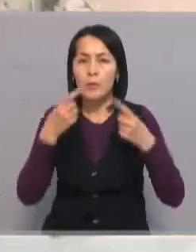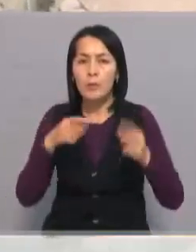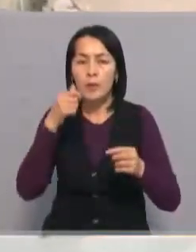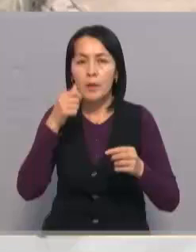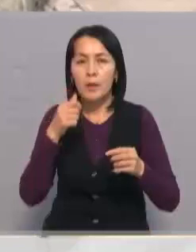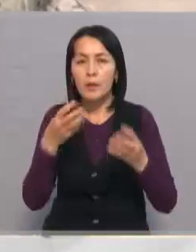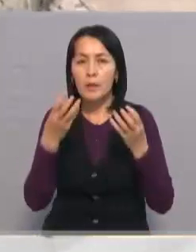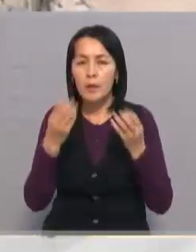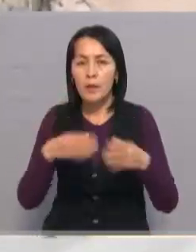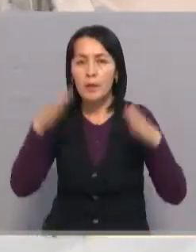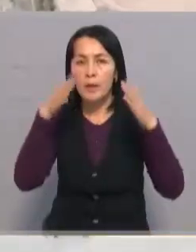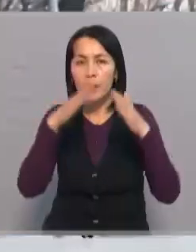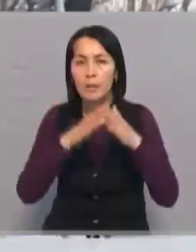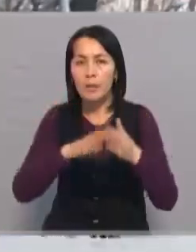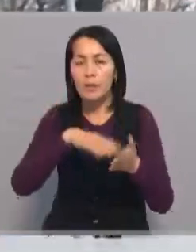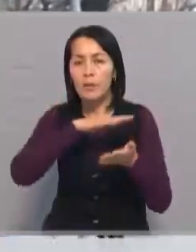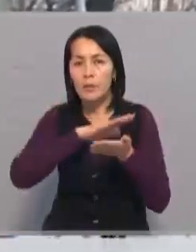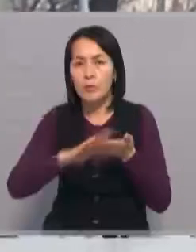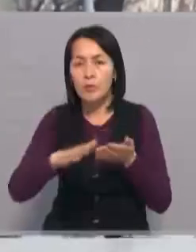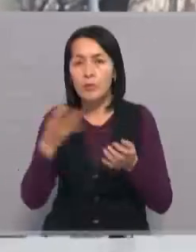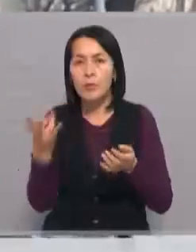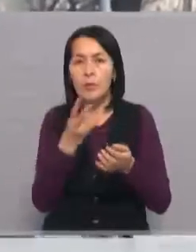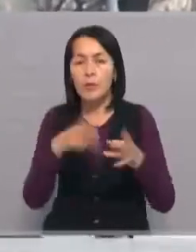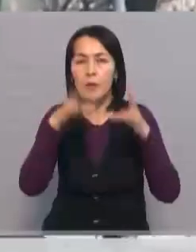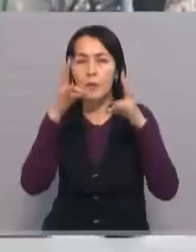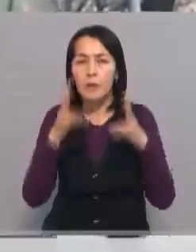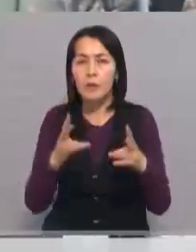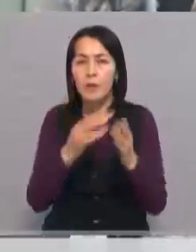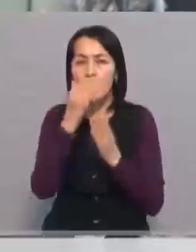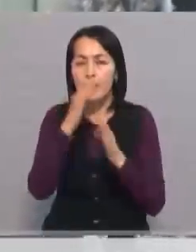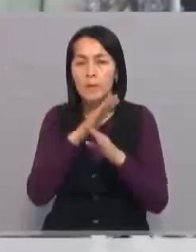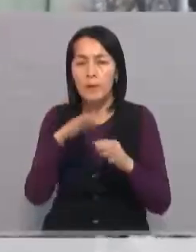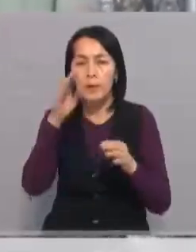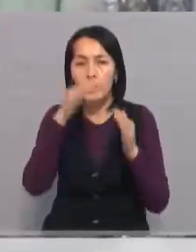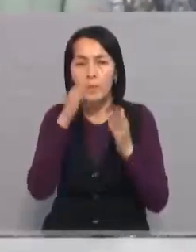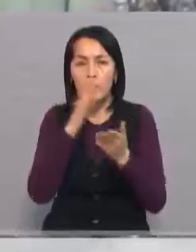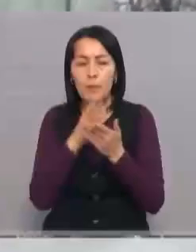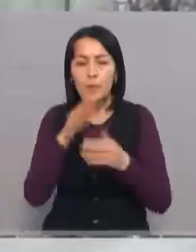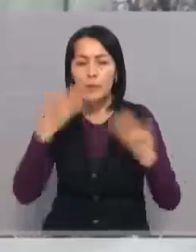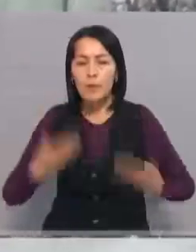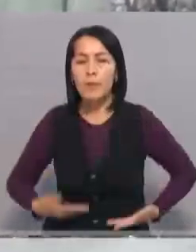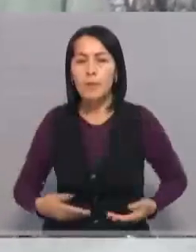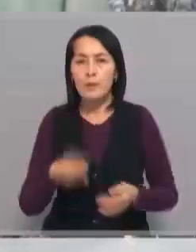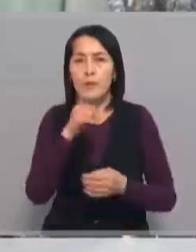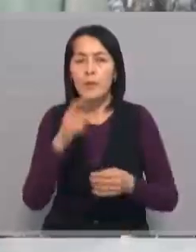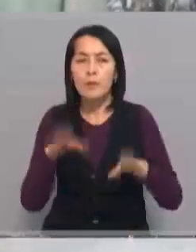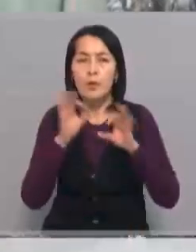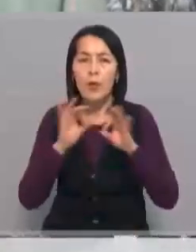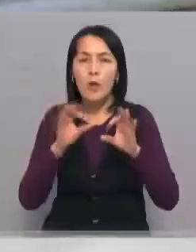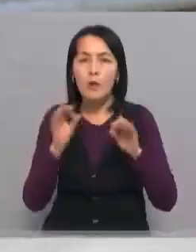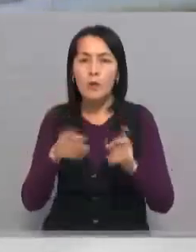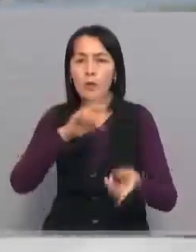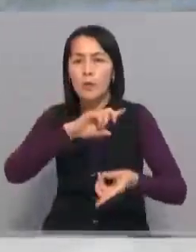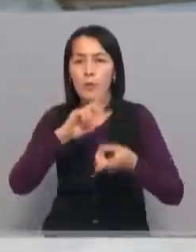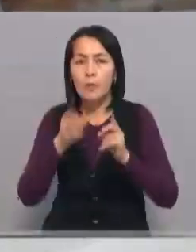ерте ме кеш пе ғимараттар сүрілуі керек. Апатты жағдайдан да асып кеткен үйлер бар. Ол жерді мекендейтін азаматтарға түсіндіріп,